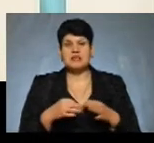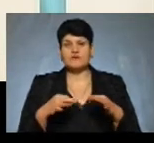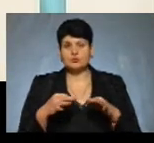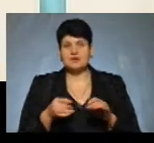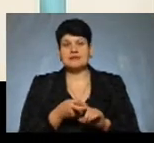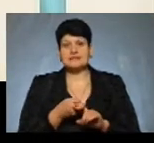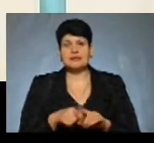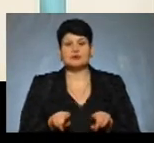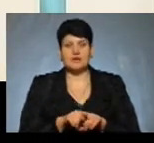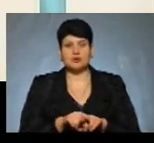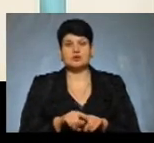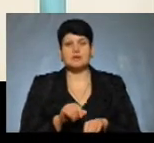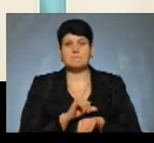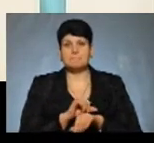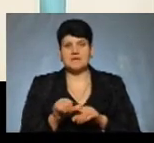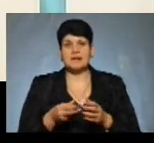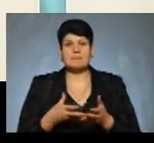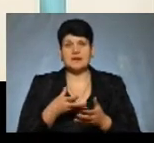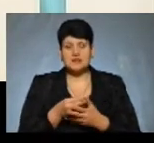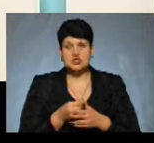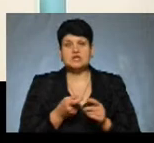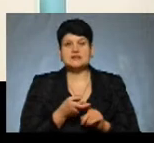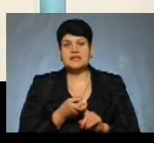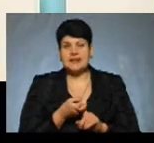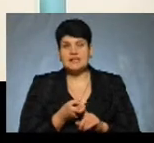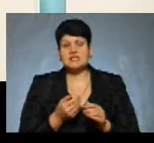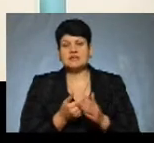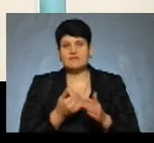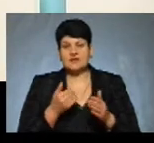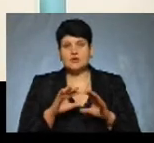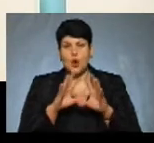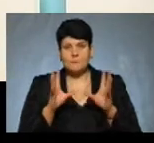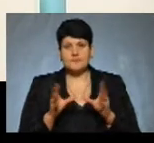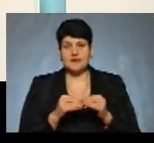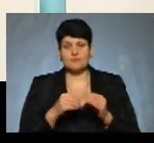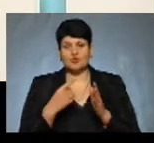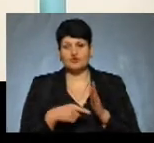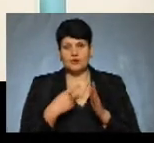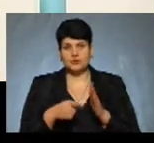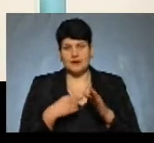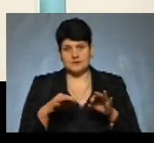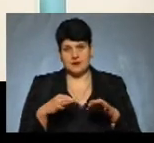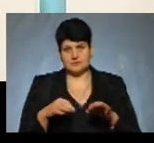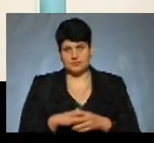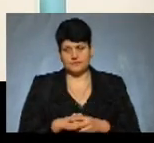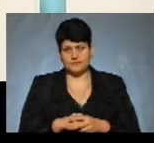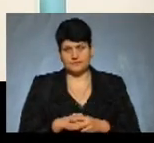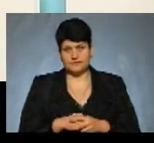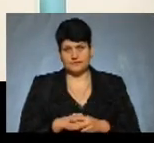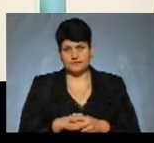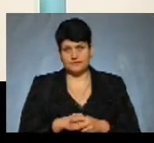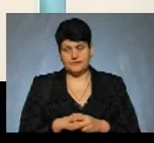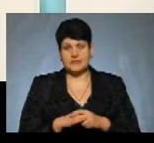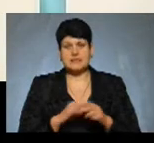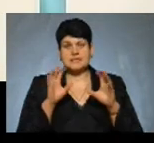також митний платіж. Також митний платіж залежить від об'єму двигуна даного транспортного засобу. Саме